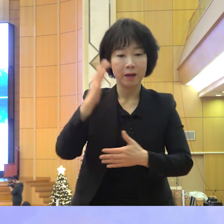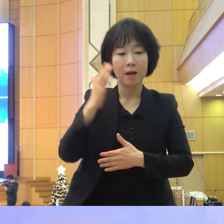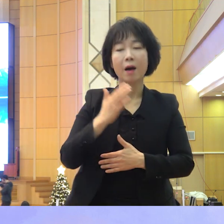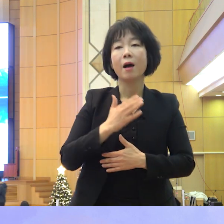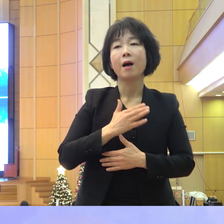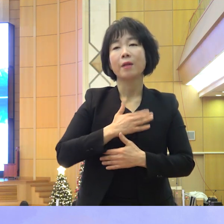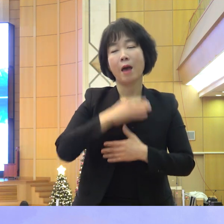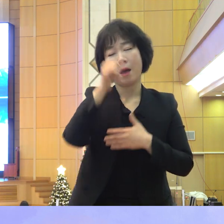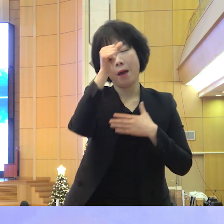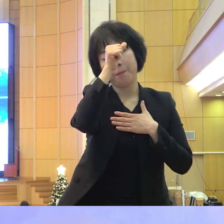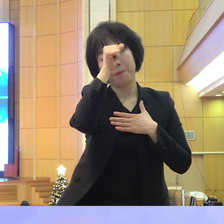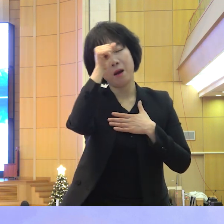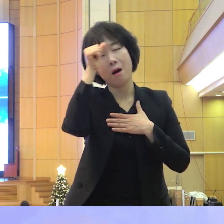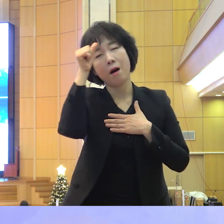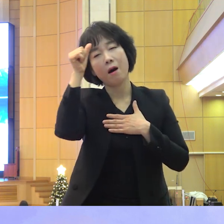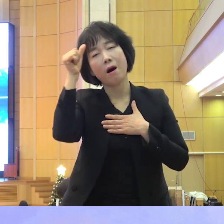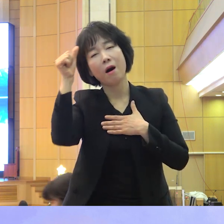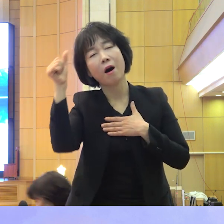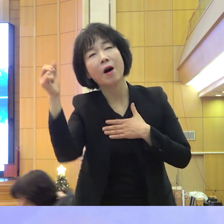내